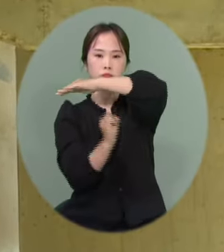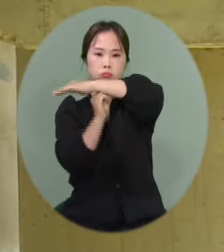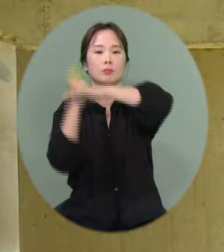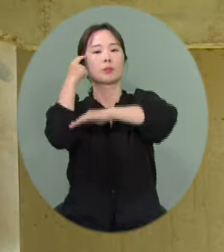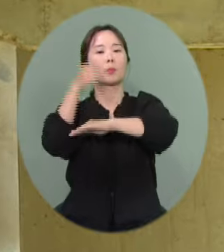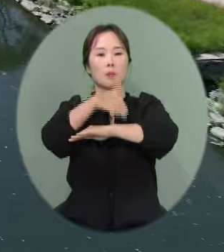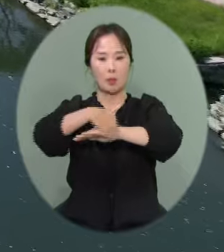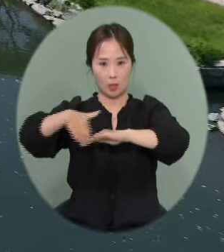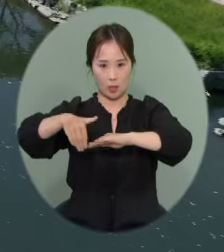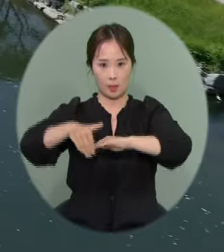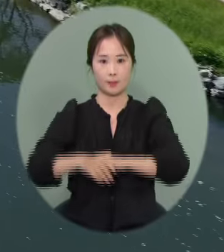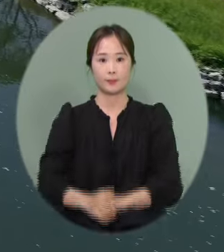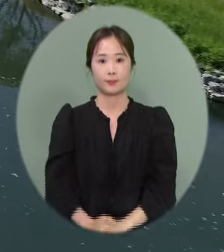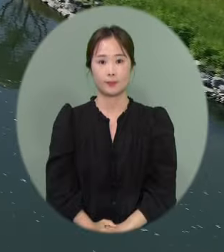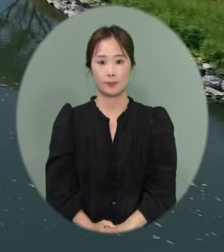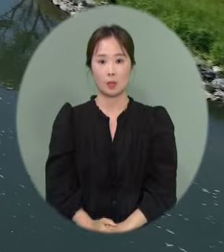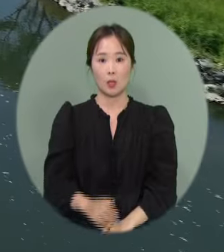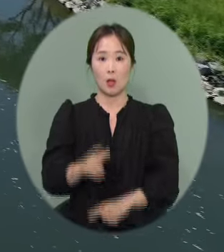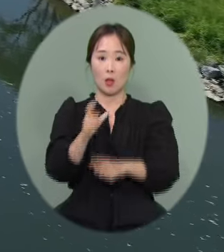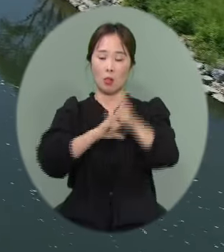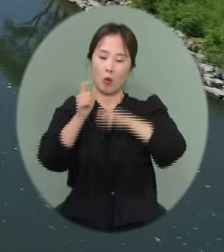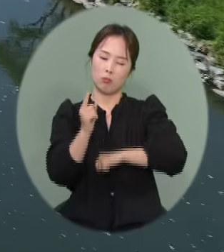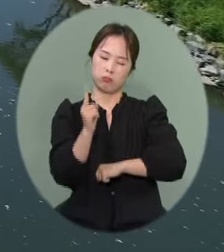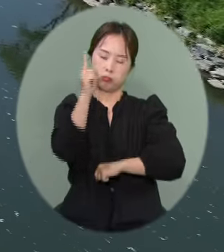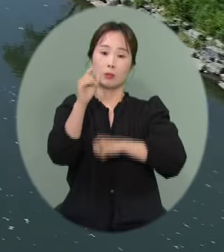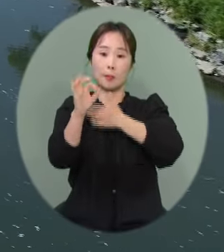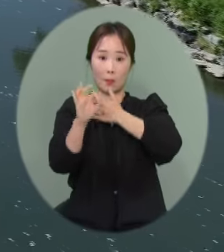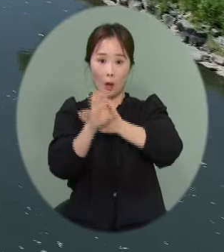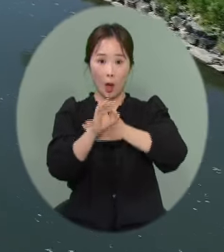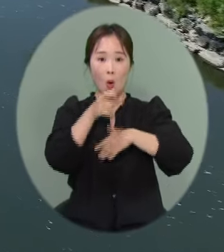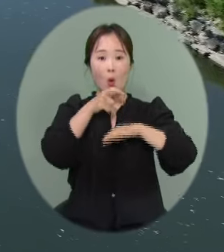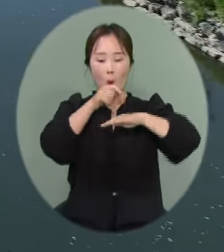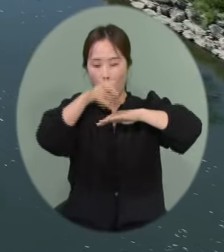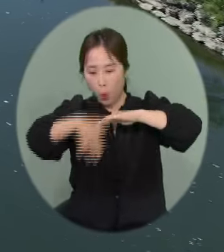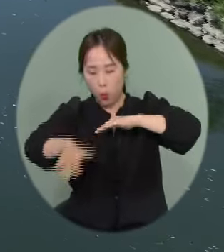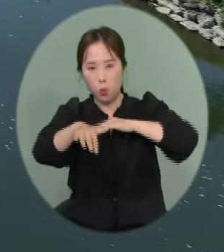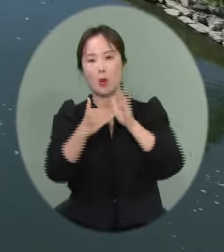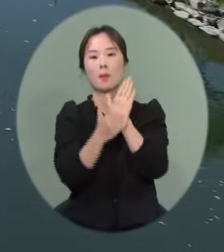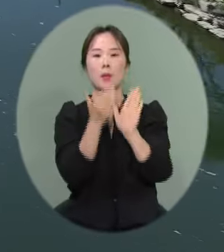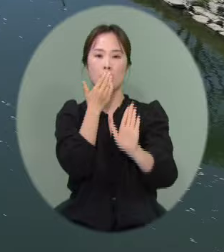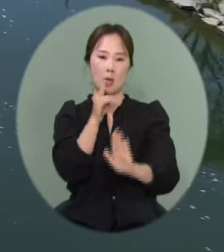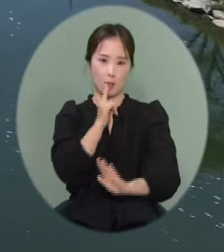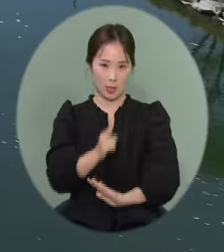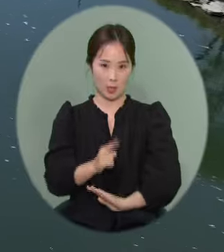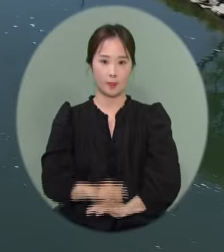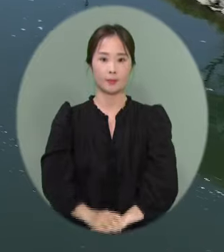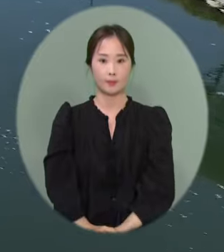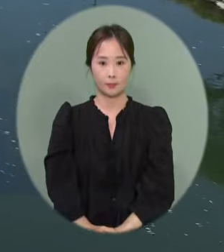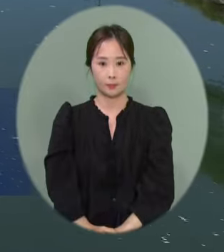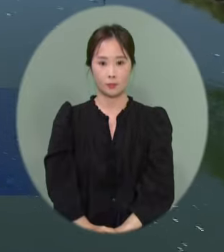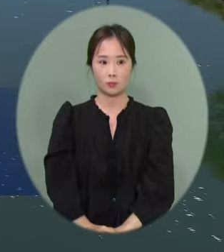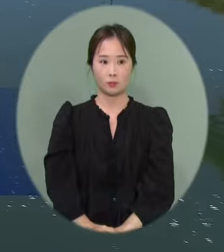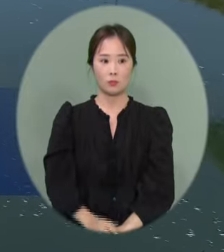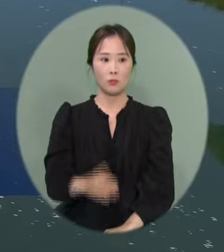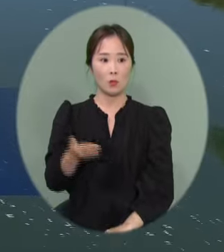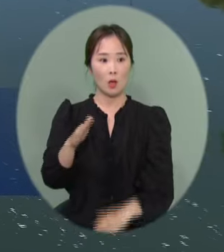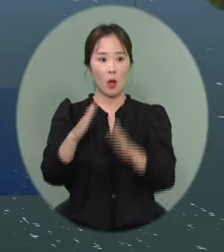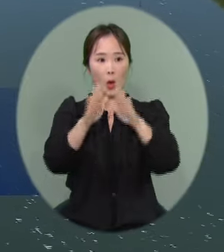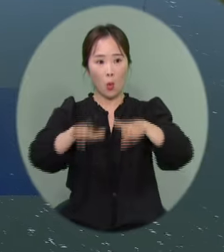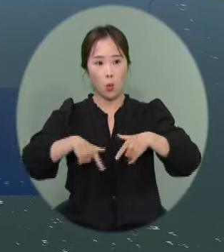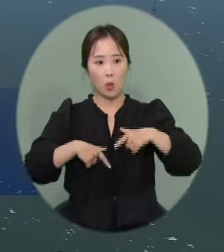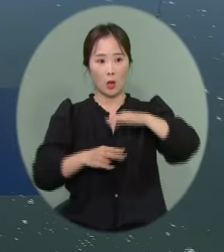계획입니다. 다리가 높아지면 홍수 피해도 그만큼 줄어들 것이란 얘기입니다. 전라남도에서 고시한